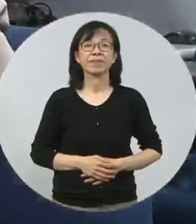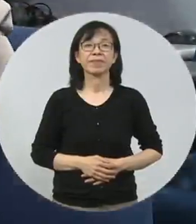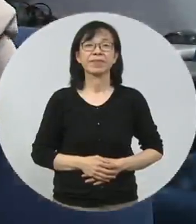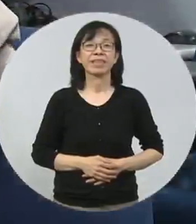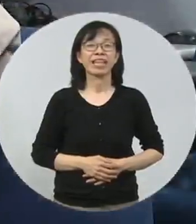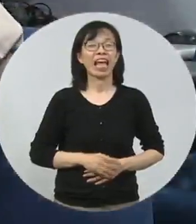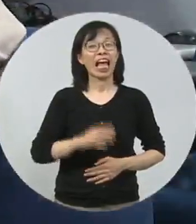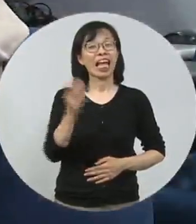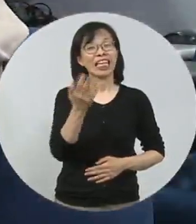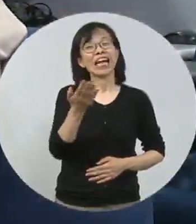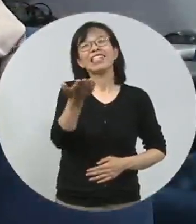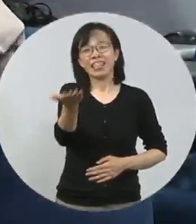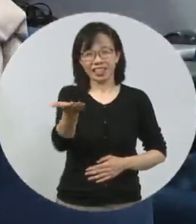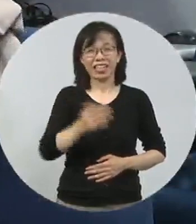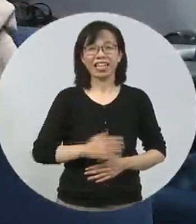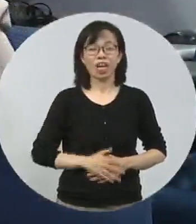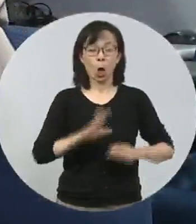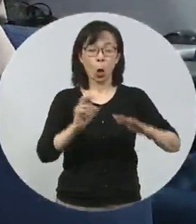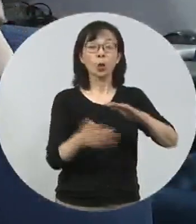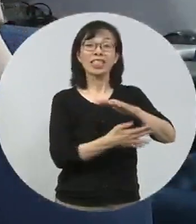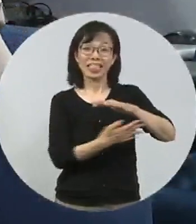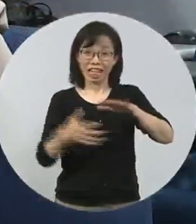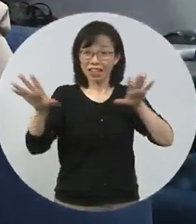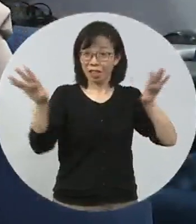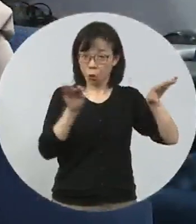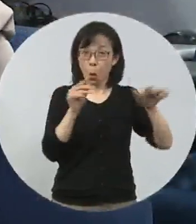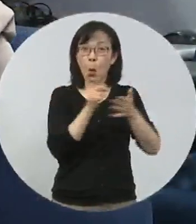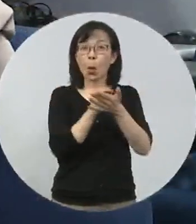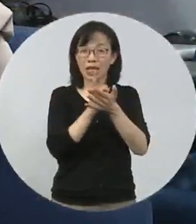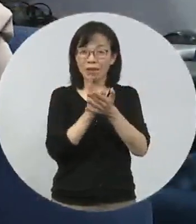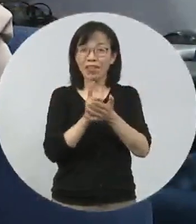さあ、いかがでしたでしょうか。藤沢情報ナビではこ